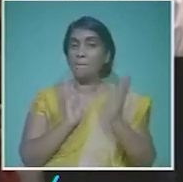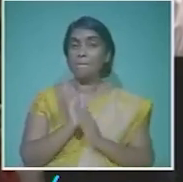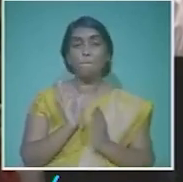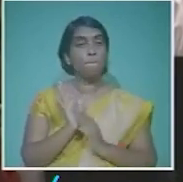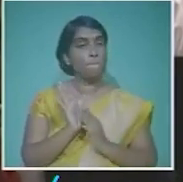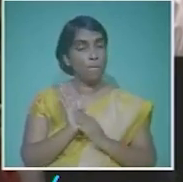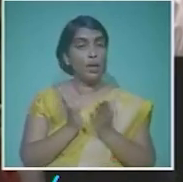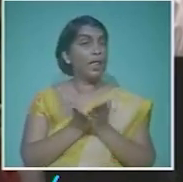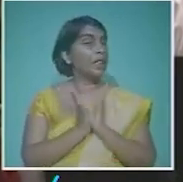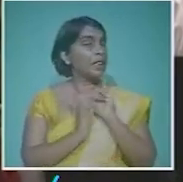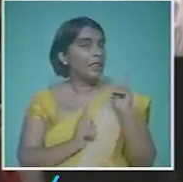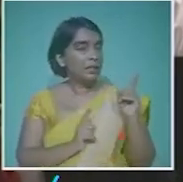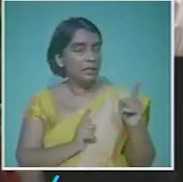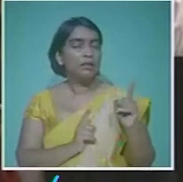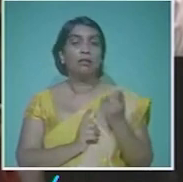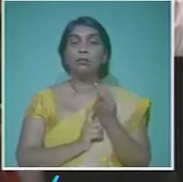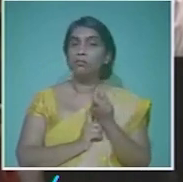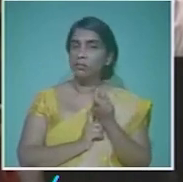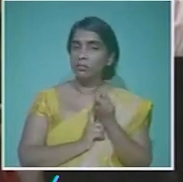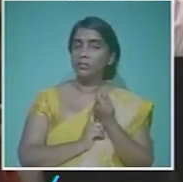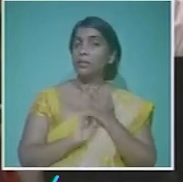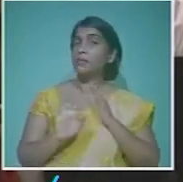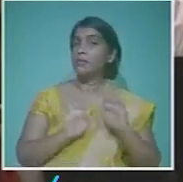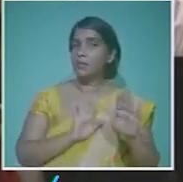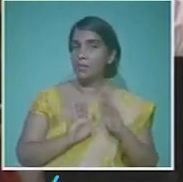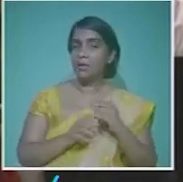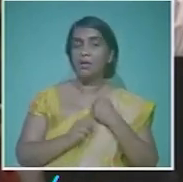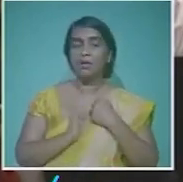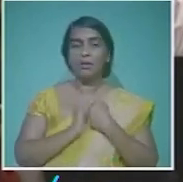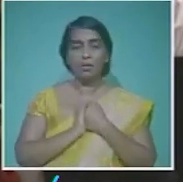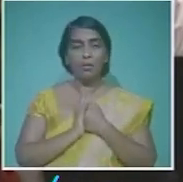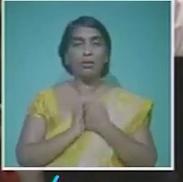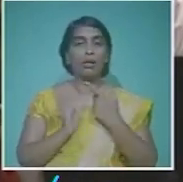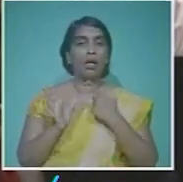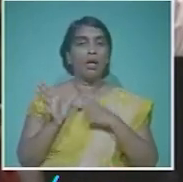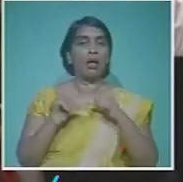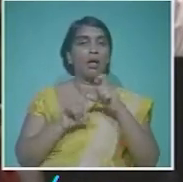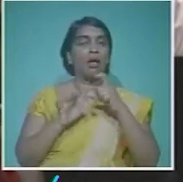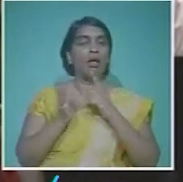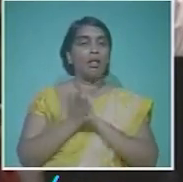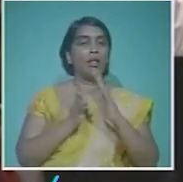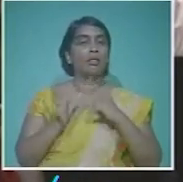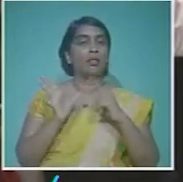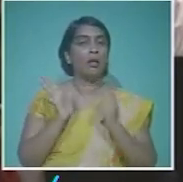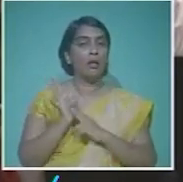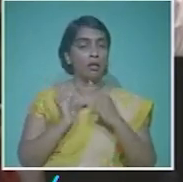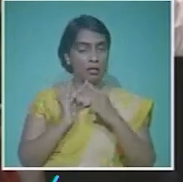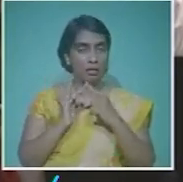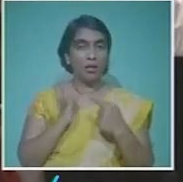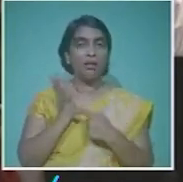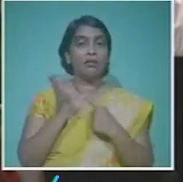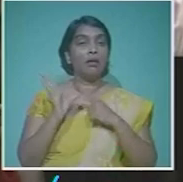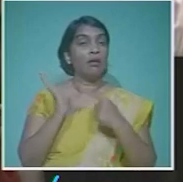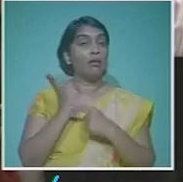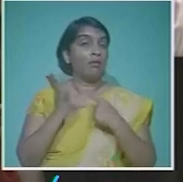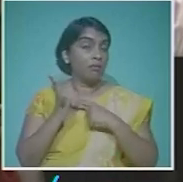මෝදිගේ ඉන්දියාවේ ආර්ථිකයේ මෙහෙවන්නේ ගෞතම් අදානිලා රතන් තාටලා